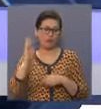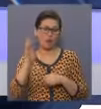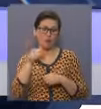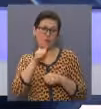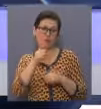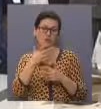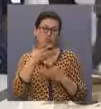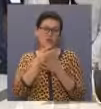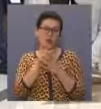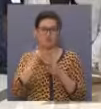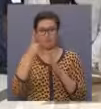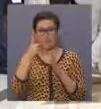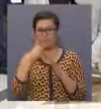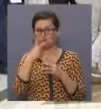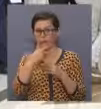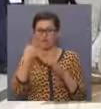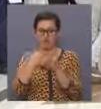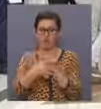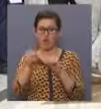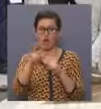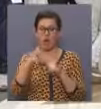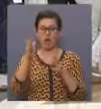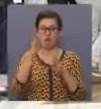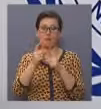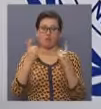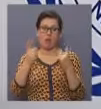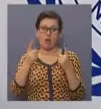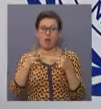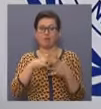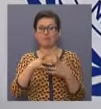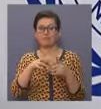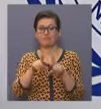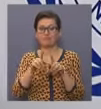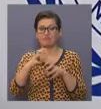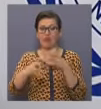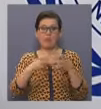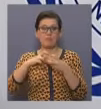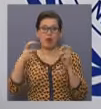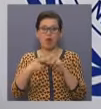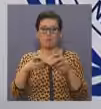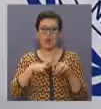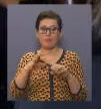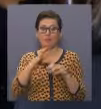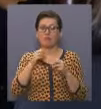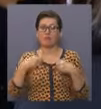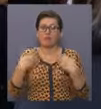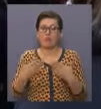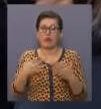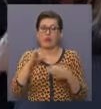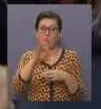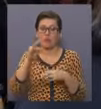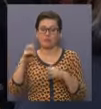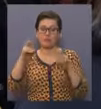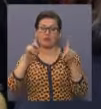свое видение решения глобальных мировых проблем. Сегодня в Казахском национальном университете вместе с представителями ООН они провели